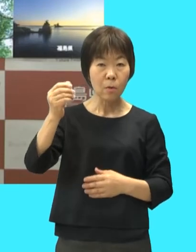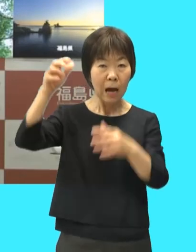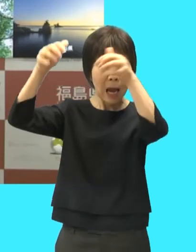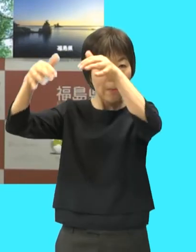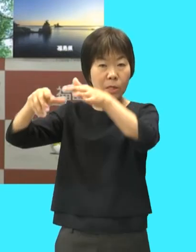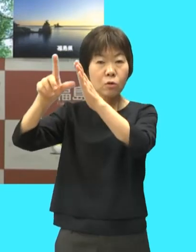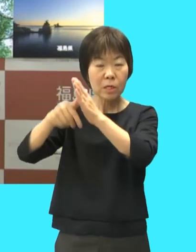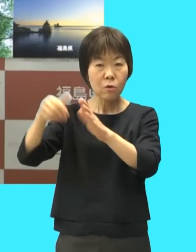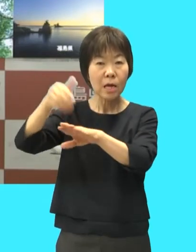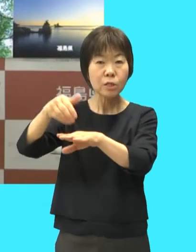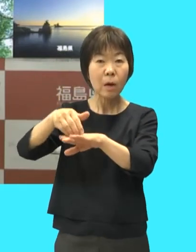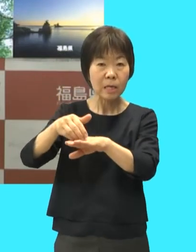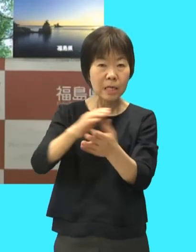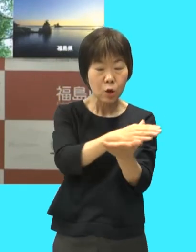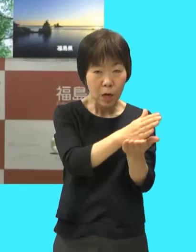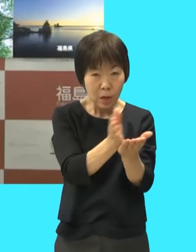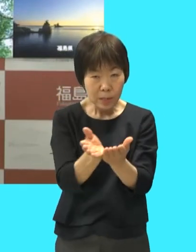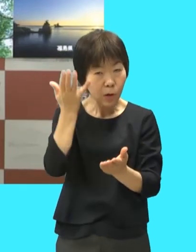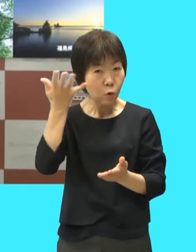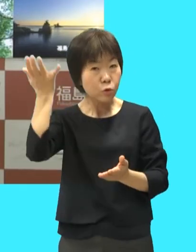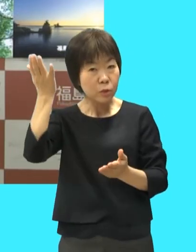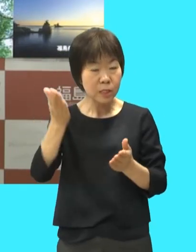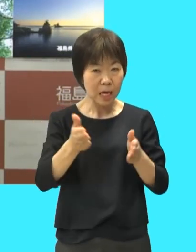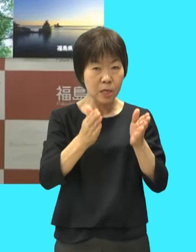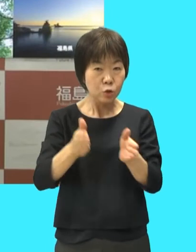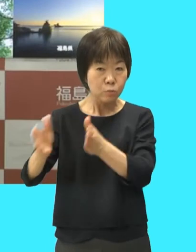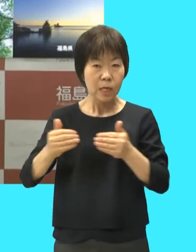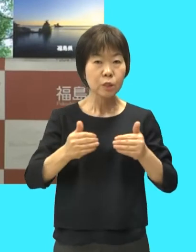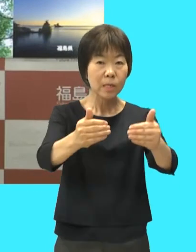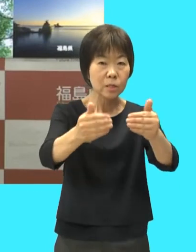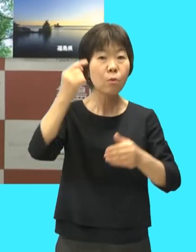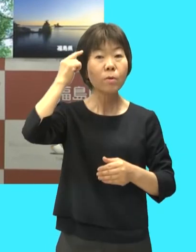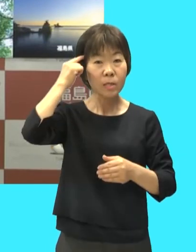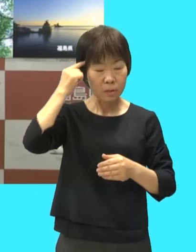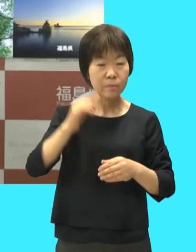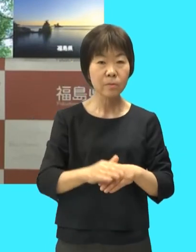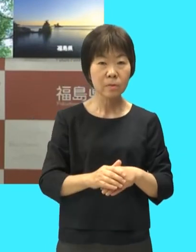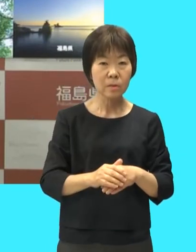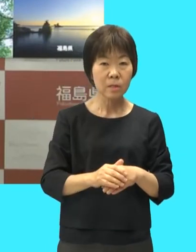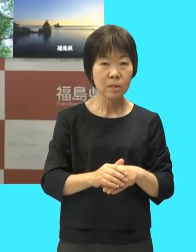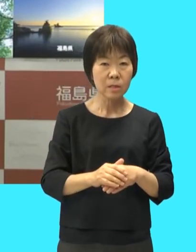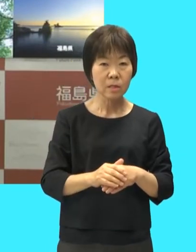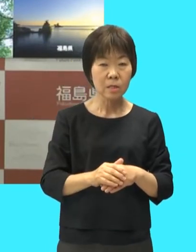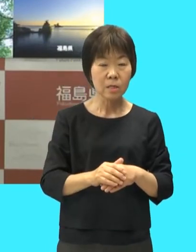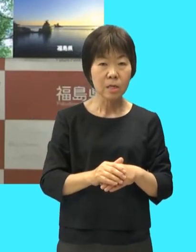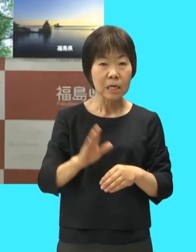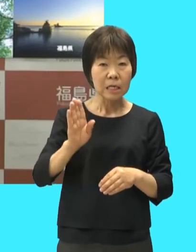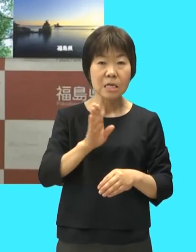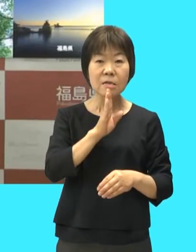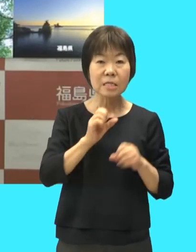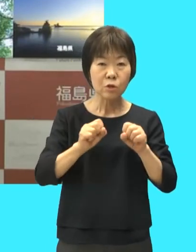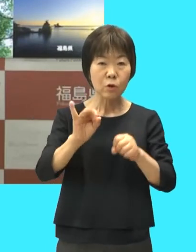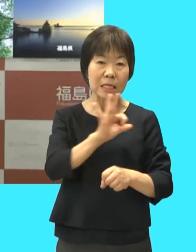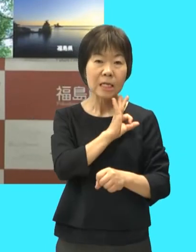あらゆる場面を想定して、職員祭に向けて準備が進められていると思うんですが、知事の方から県実行委員会の会長とし